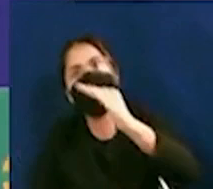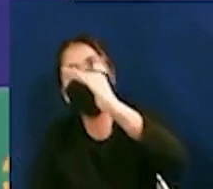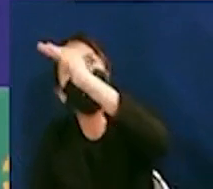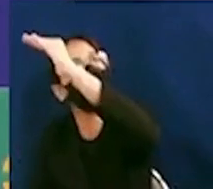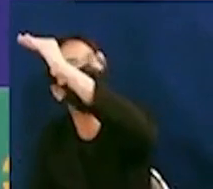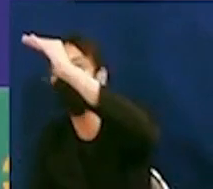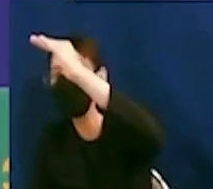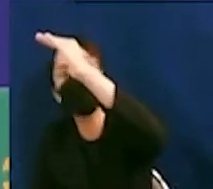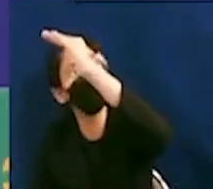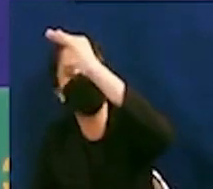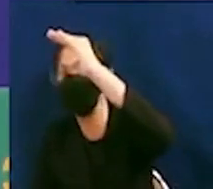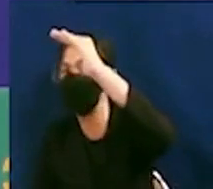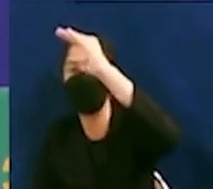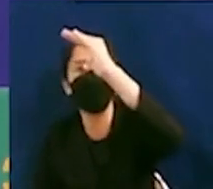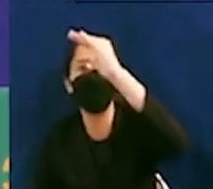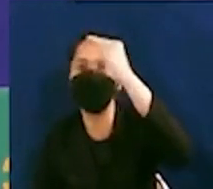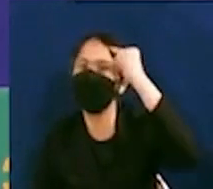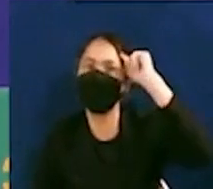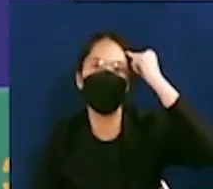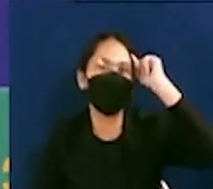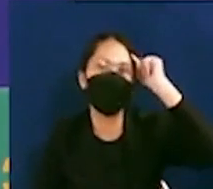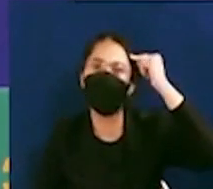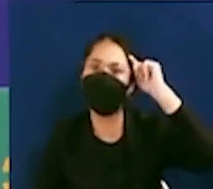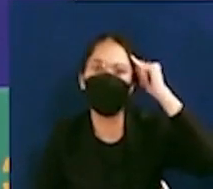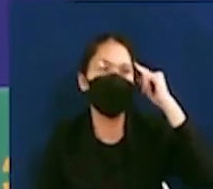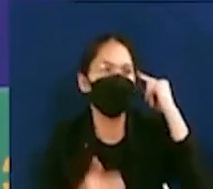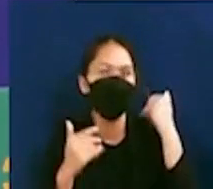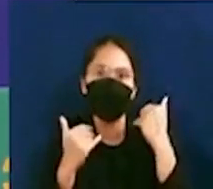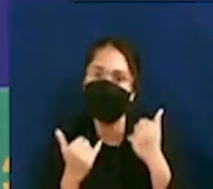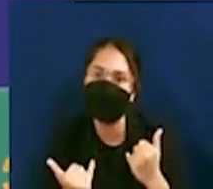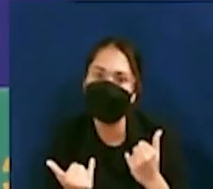ล้วผมก็ย้ำว่าเรายังไม่ทราบว่าเราอยู่ถึงจุดพีคของการระบาดหรือเปล่า